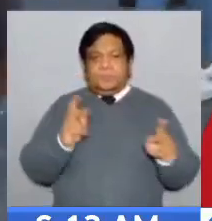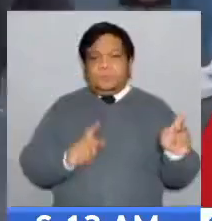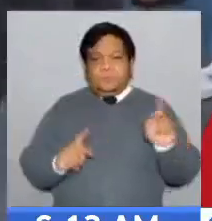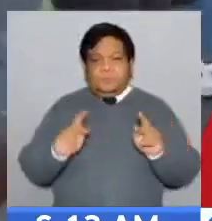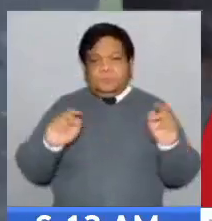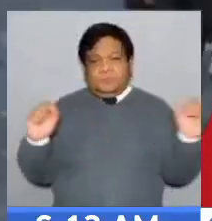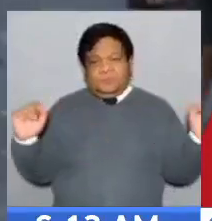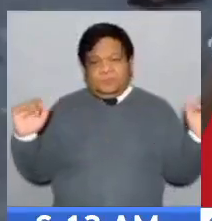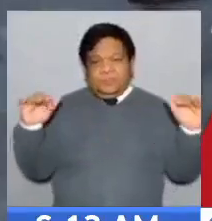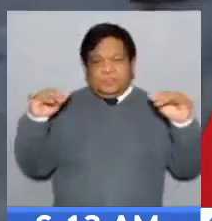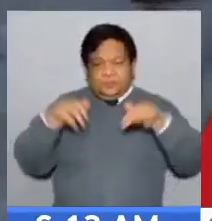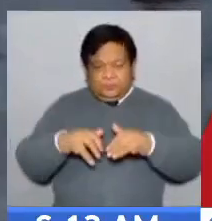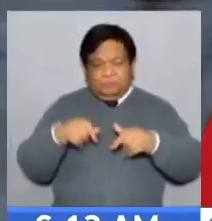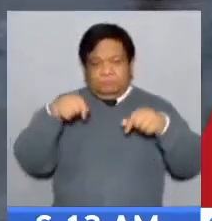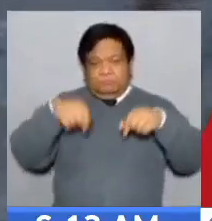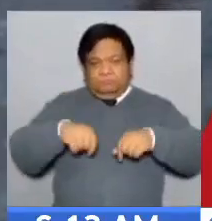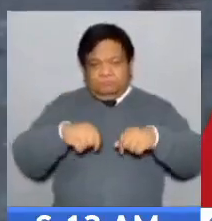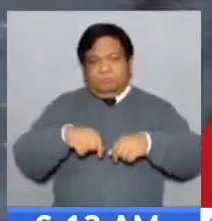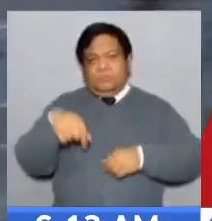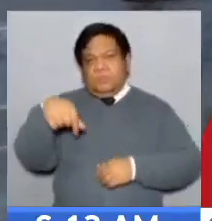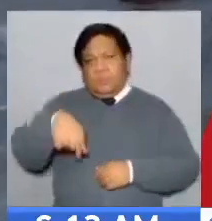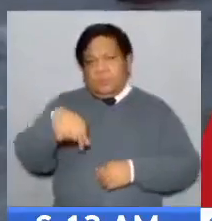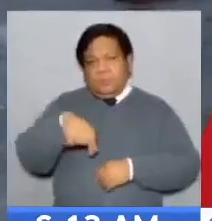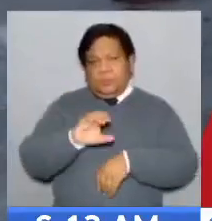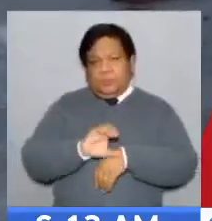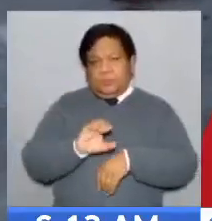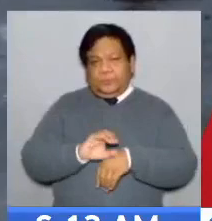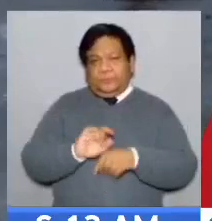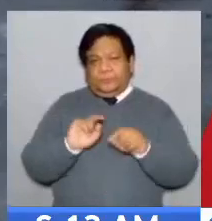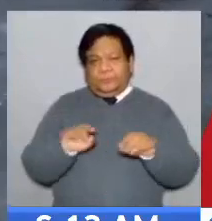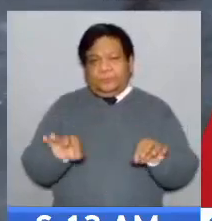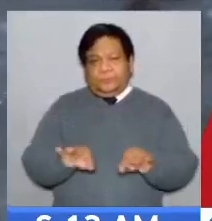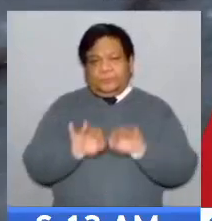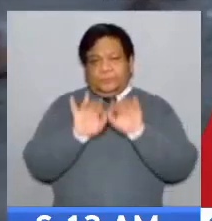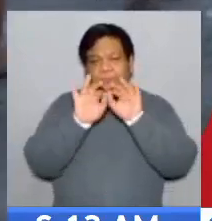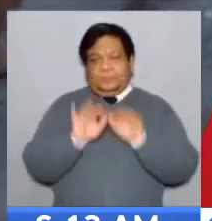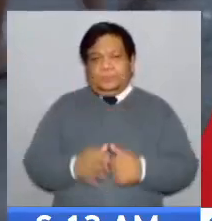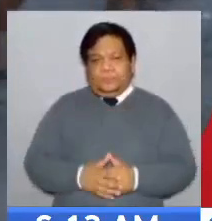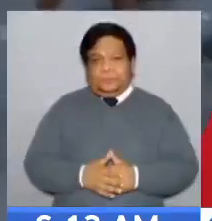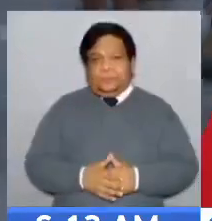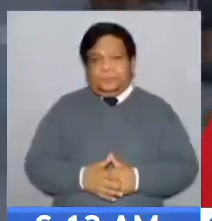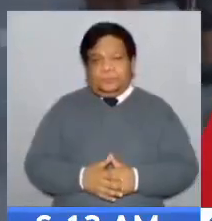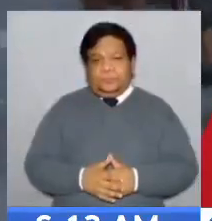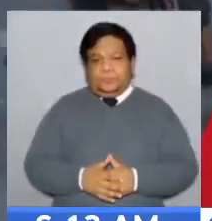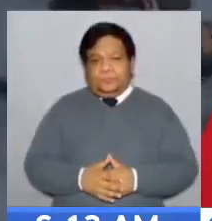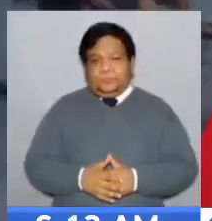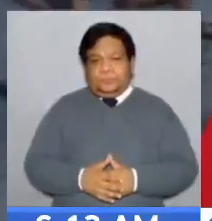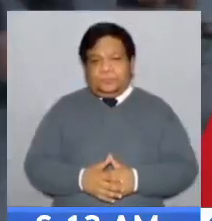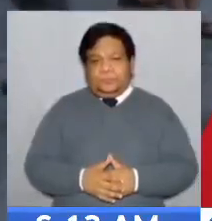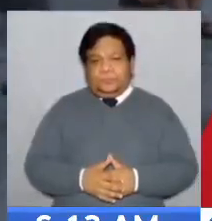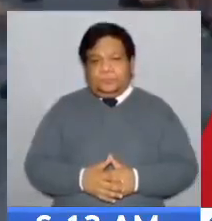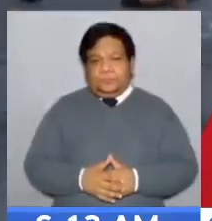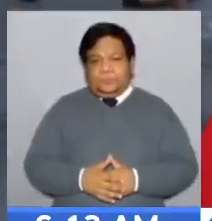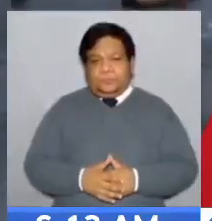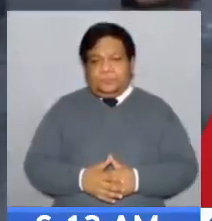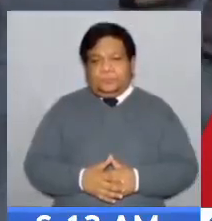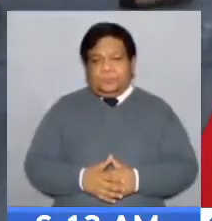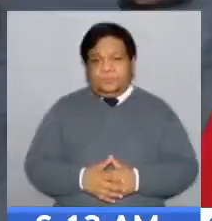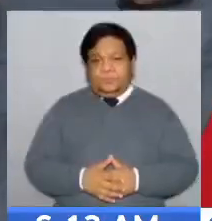dito sa misa dito sa Quiapo, lalo na tuwing araw ng Biyernes at dahil nga po tayo ay mayroong simbang gabi